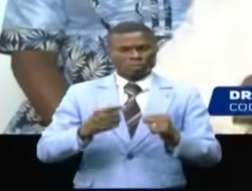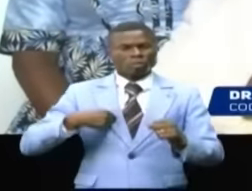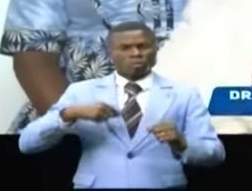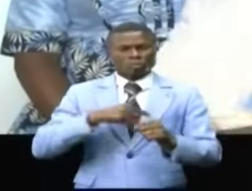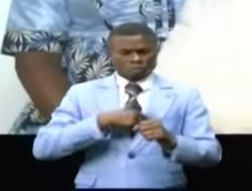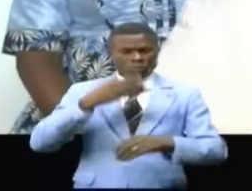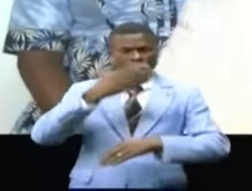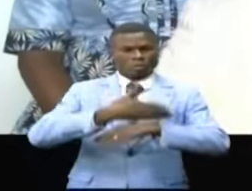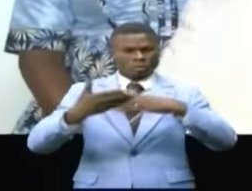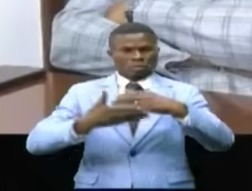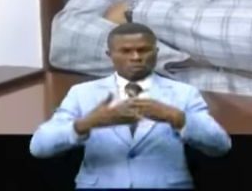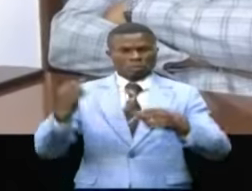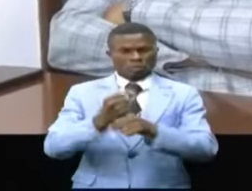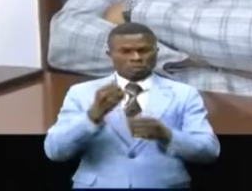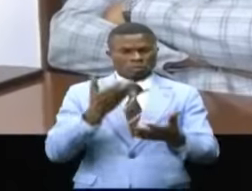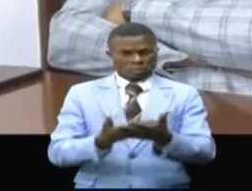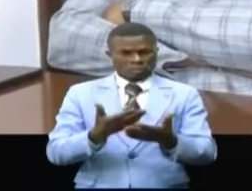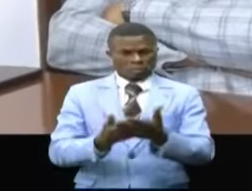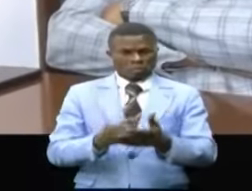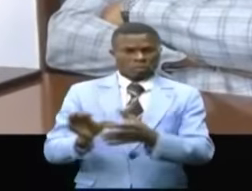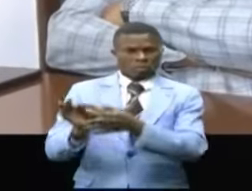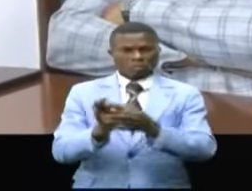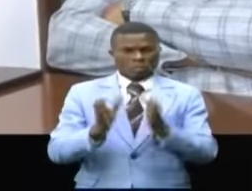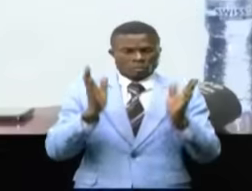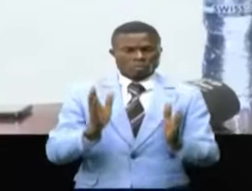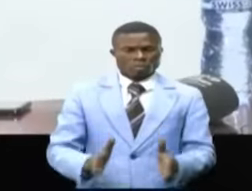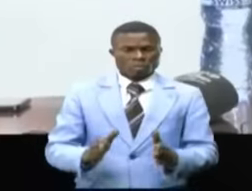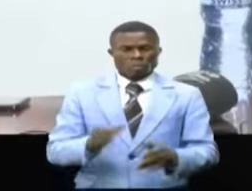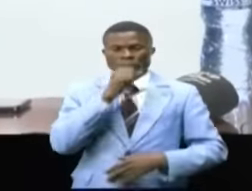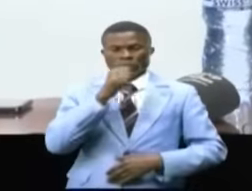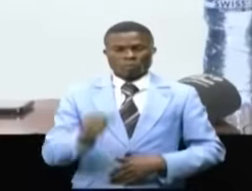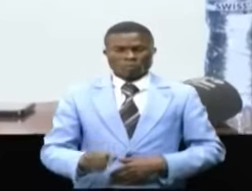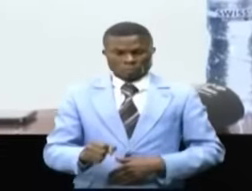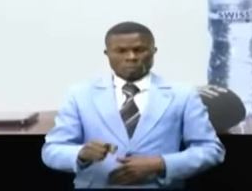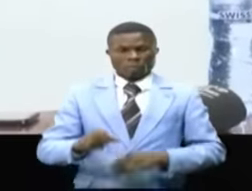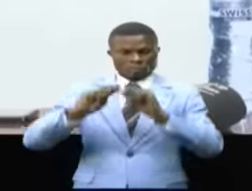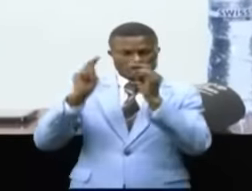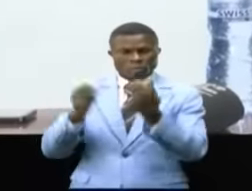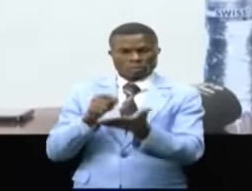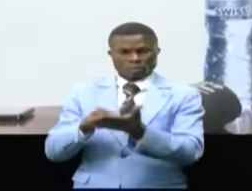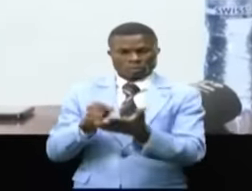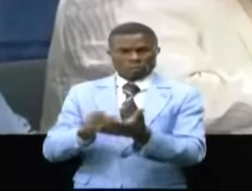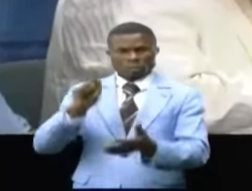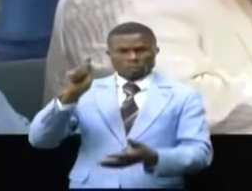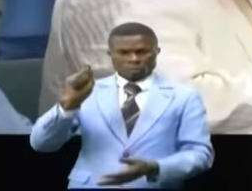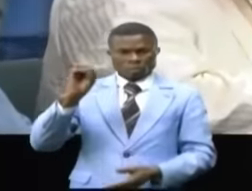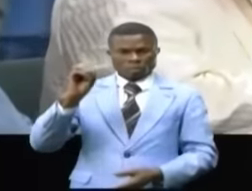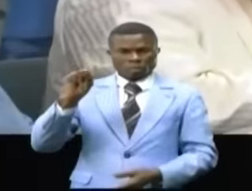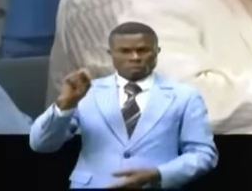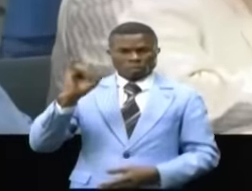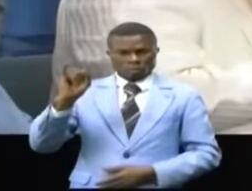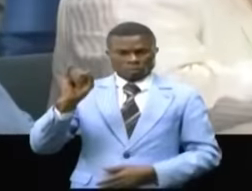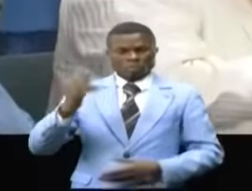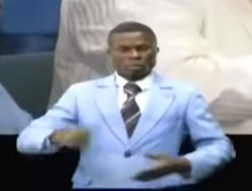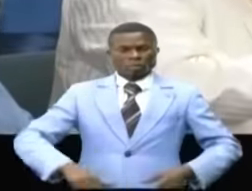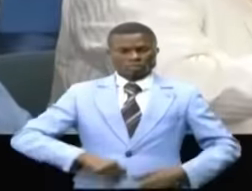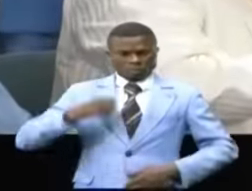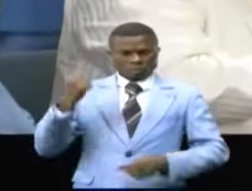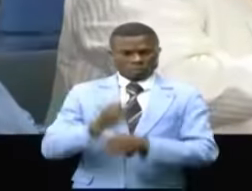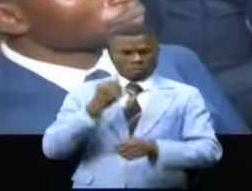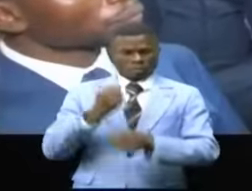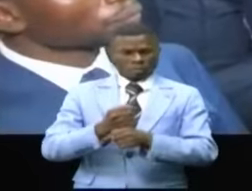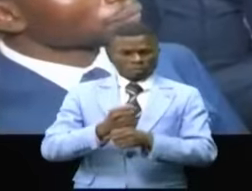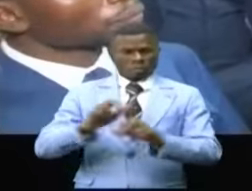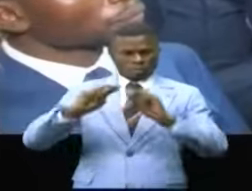allons fonder notre action. Le coordonnateur sortant du PDDRCS, Tommy Tamboué, s'est dit fier d'avoir travaillé dans